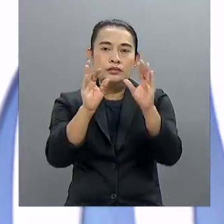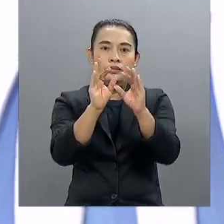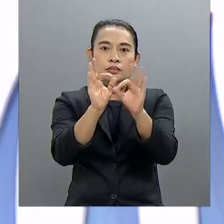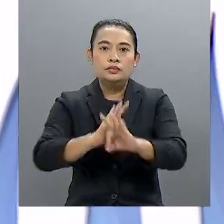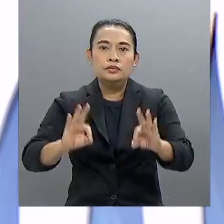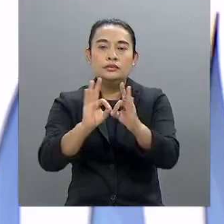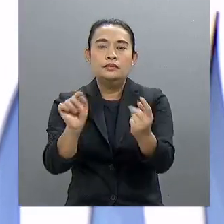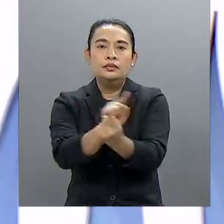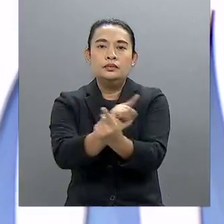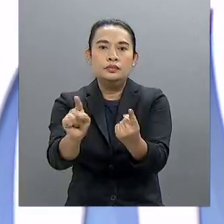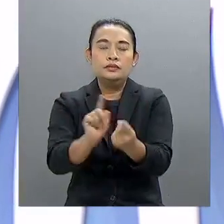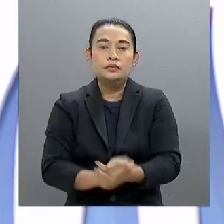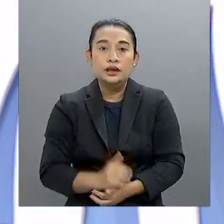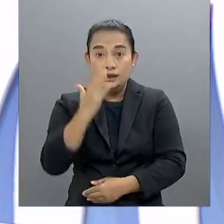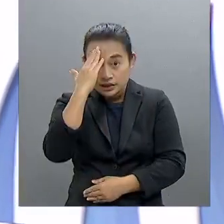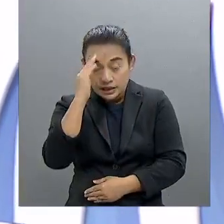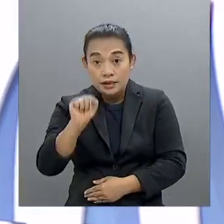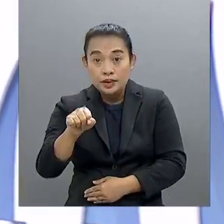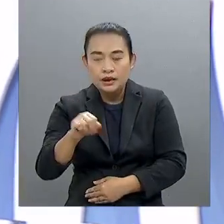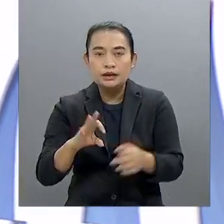ก็สวัสดีค่ะคุณผู้ชมครับเพราะเป็นเช่นเคยนะคะกับปูเป้ภัคนันท์ในช่วงประเด็นสังคมค่ะอย่างที่เราทราบกันดีนะคะว่าเร็วๆนี้ที่Thai PBS